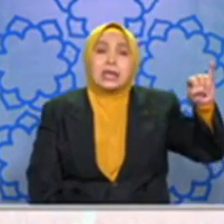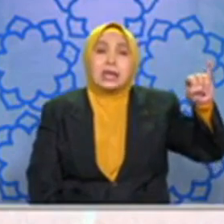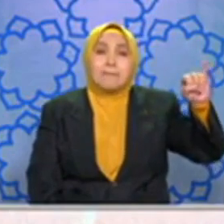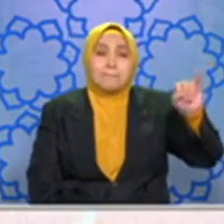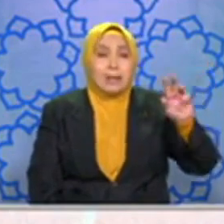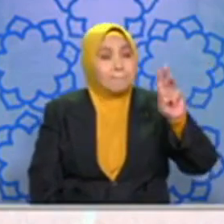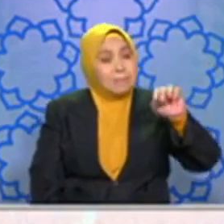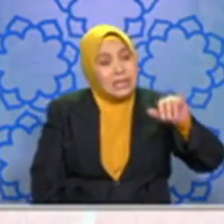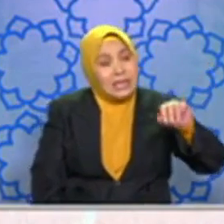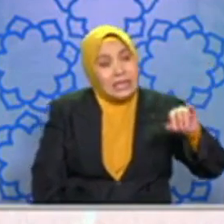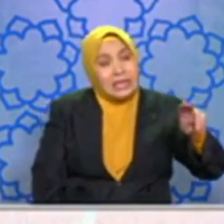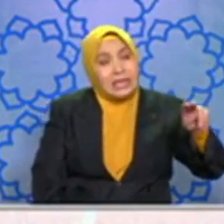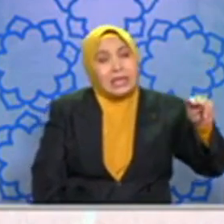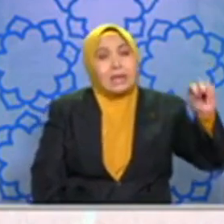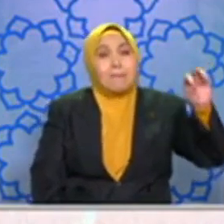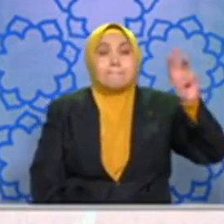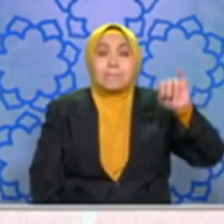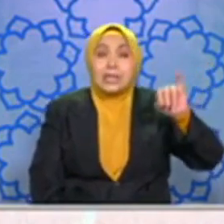mim,